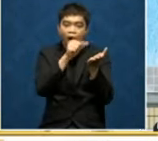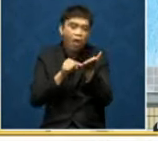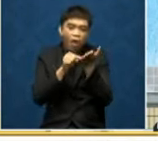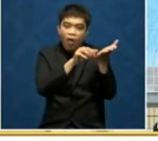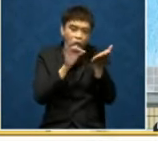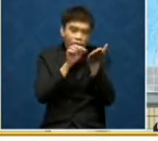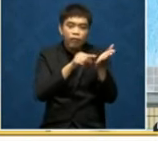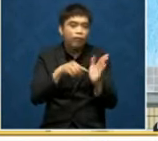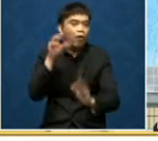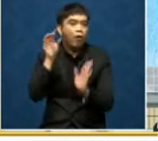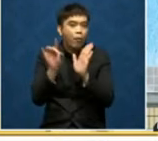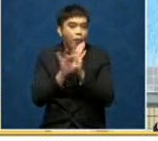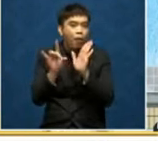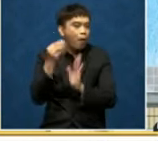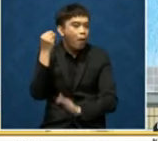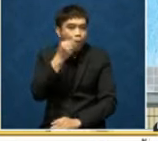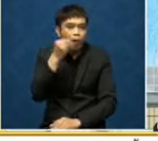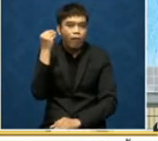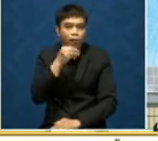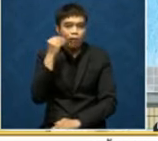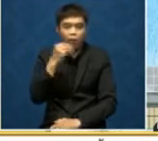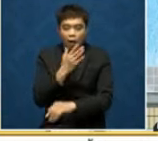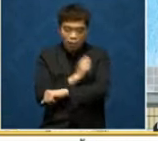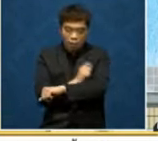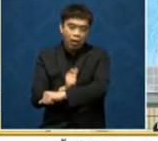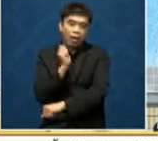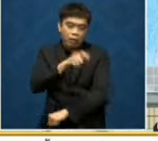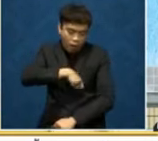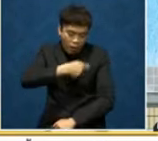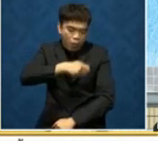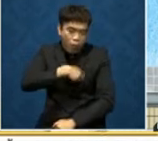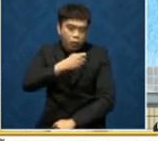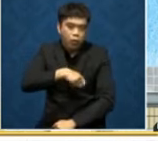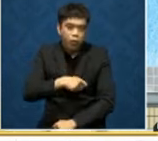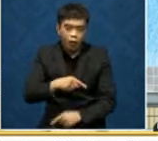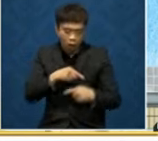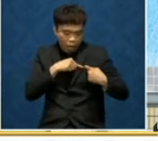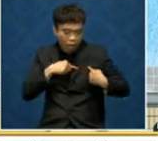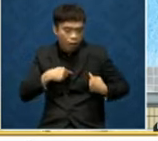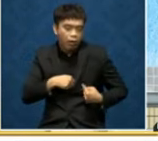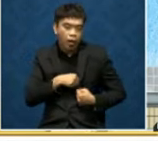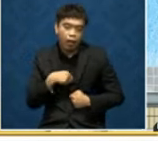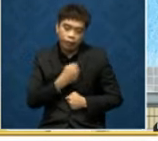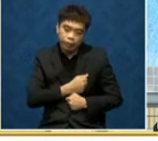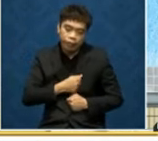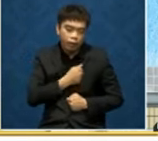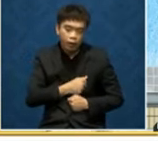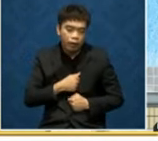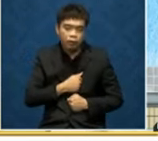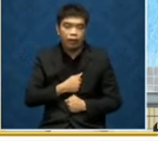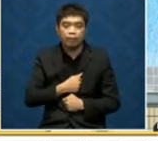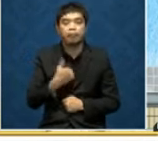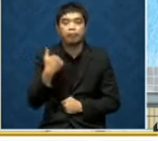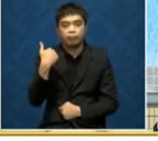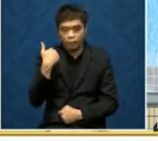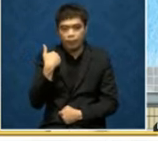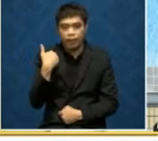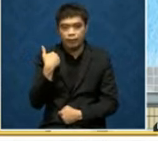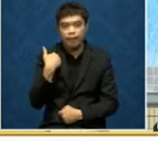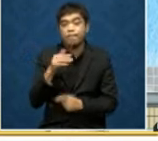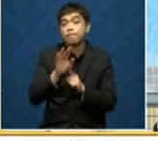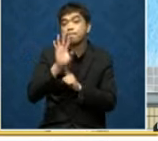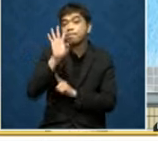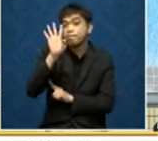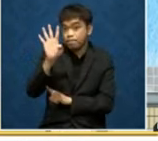ทางด้านเอกสารค่าใช้จ่ายและจิตใจแก่ผู้เสียหายมากเกินควรส่วนในรายงานข้อที่ 4